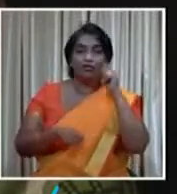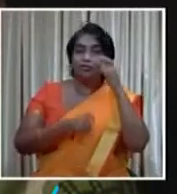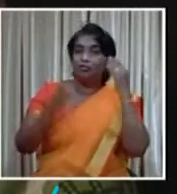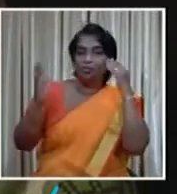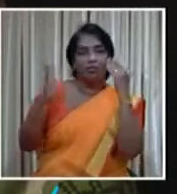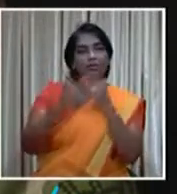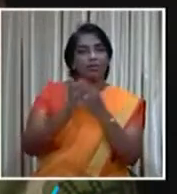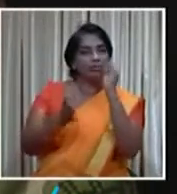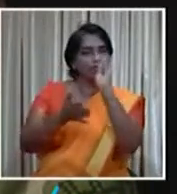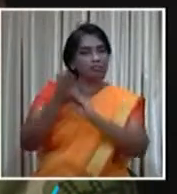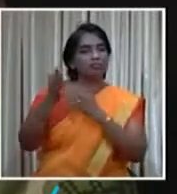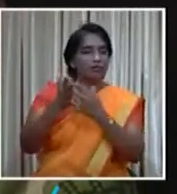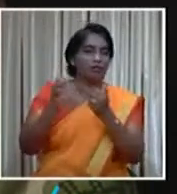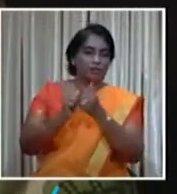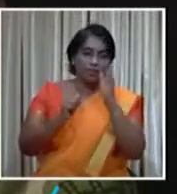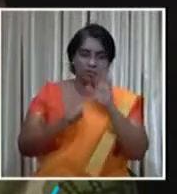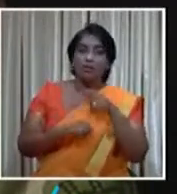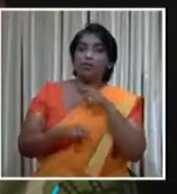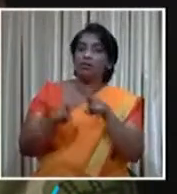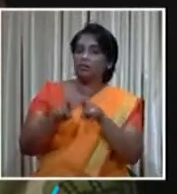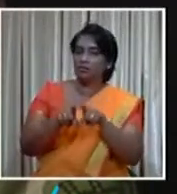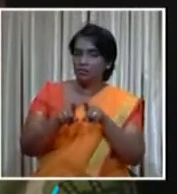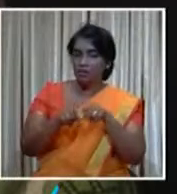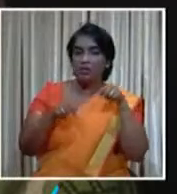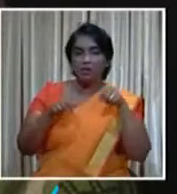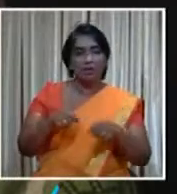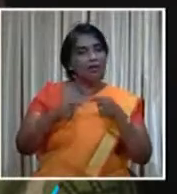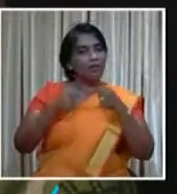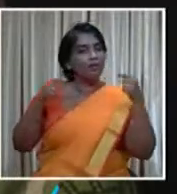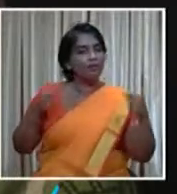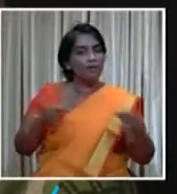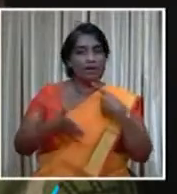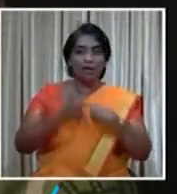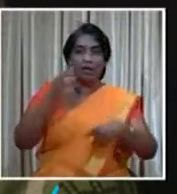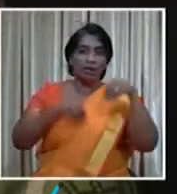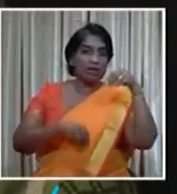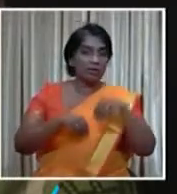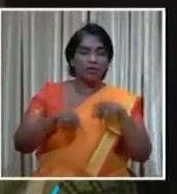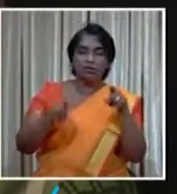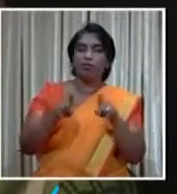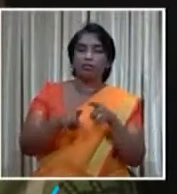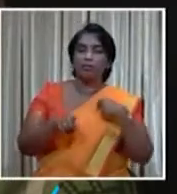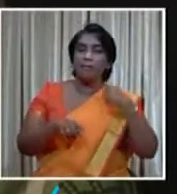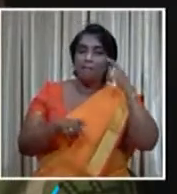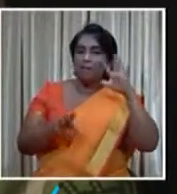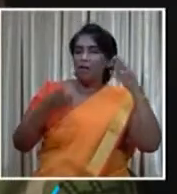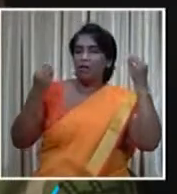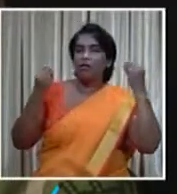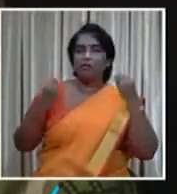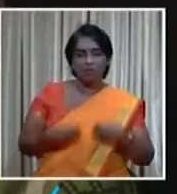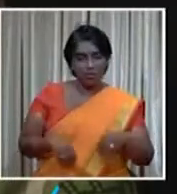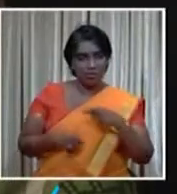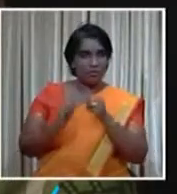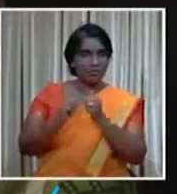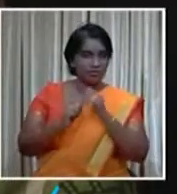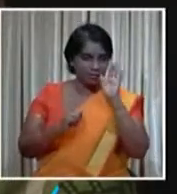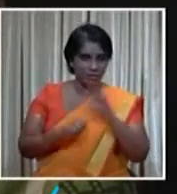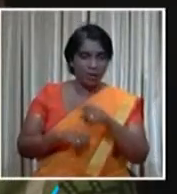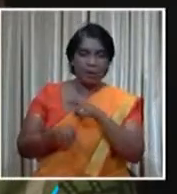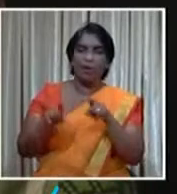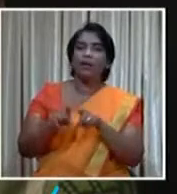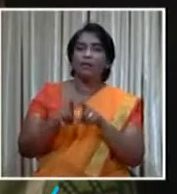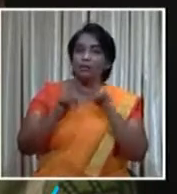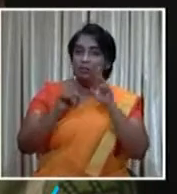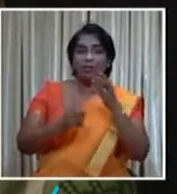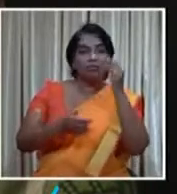ජනතාවාදී අයවැයක් බවට පත් වෙනවා. ඒ නිසාම අද විපක්ෂීය දේශපාලනික වශයෙන් අපේක්ෂා බංගත්වයට පත් වී තිබෙනවා.